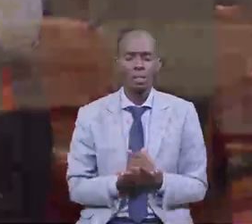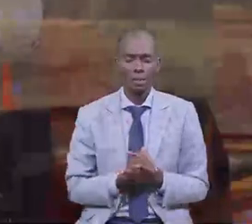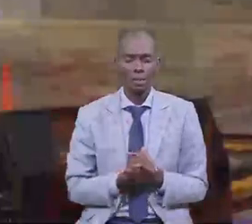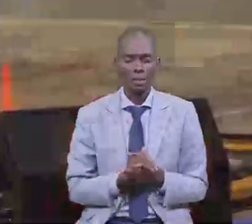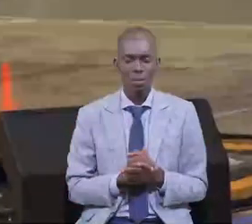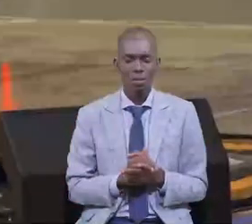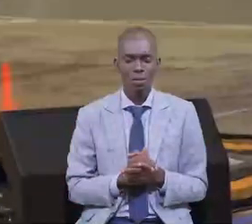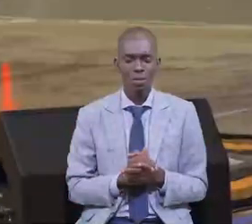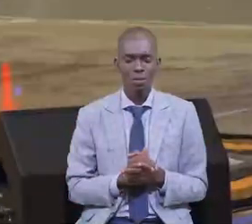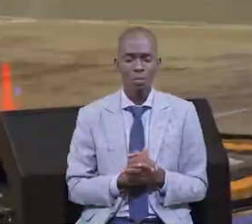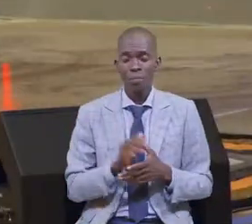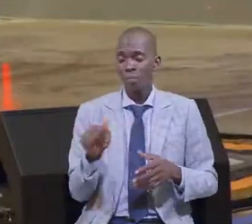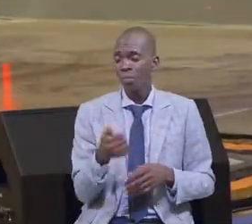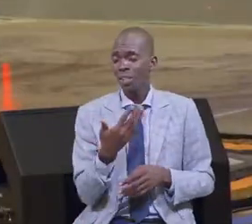Jésus-Christ.